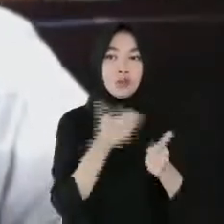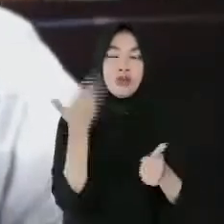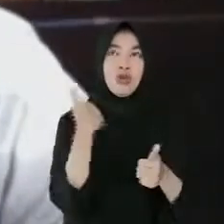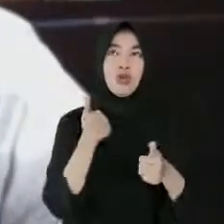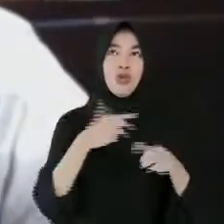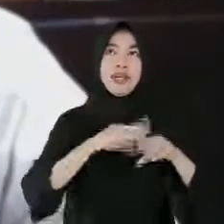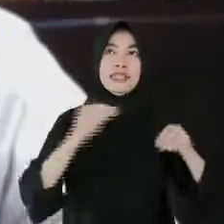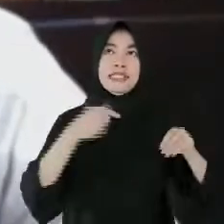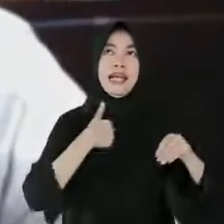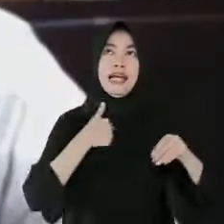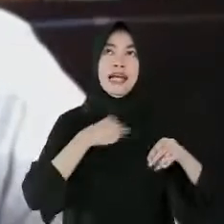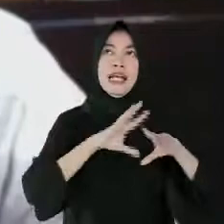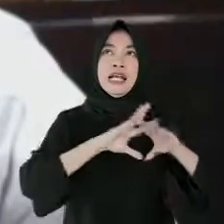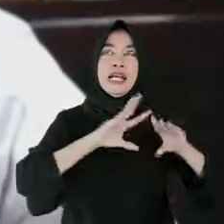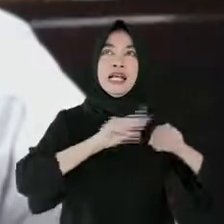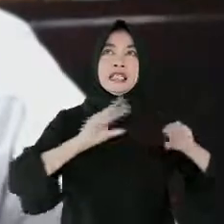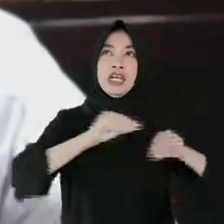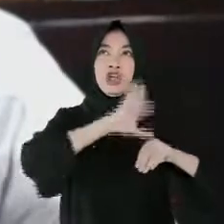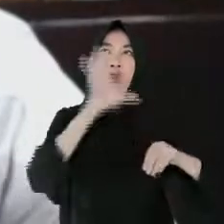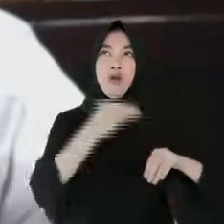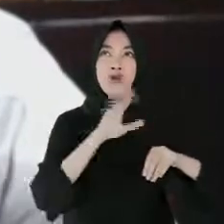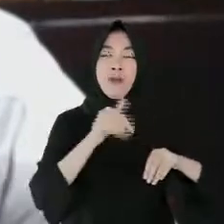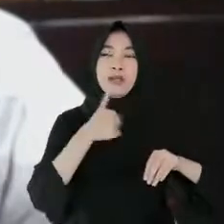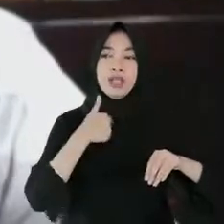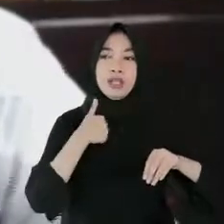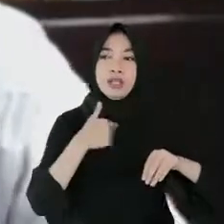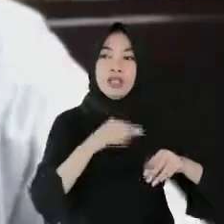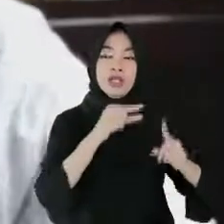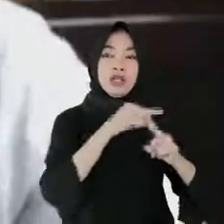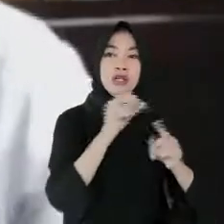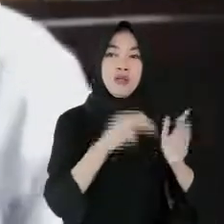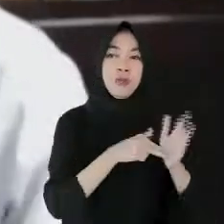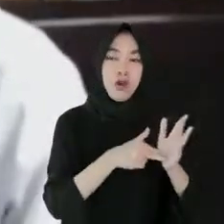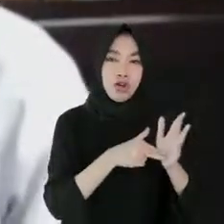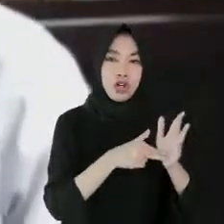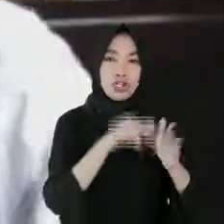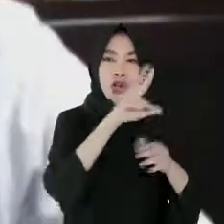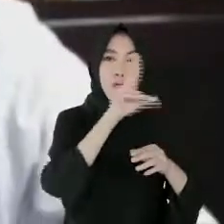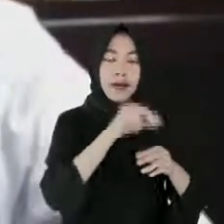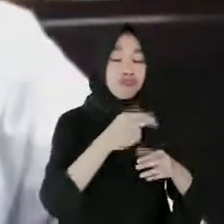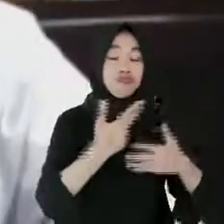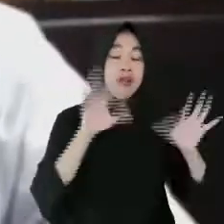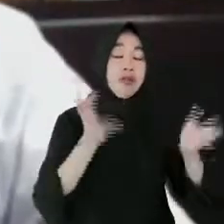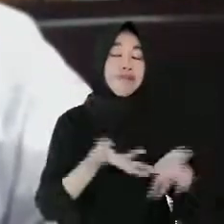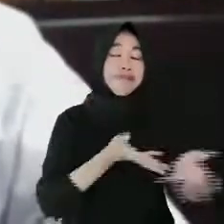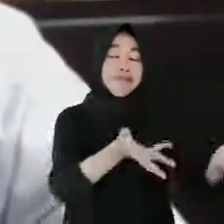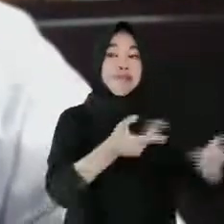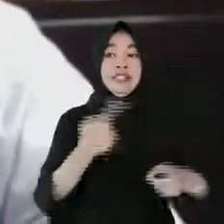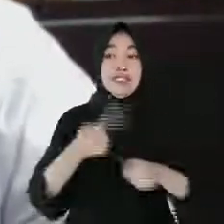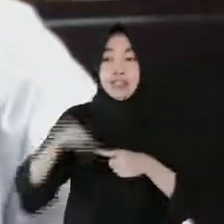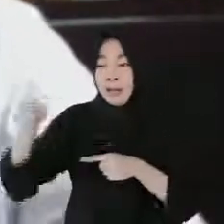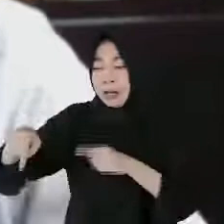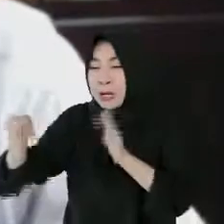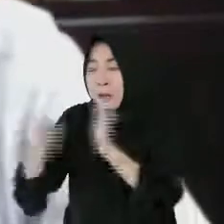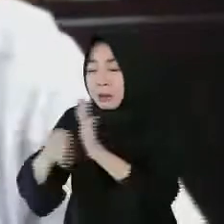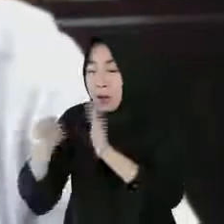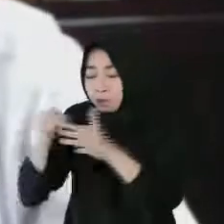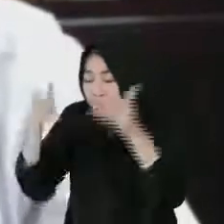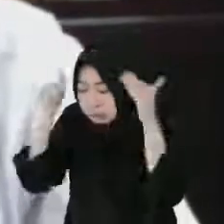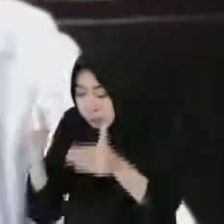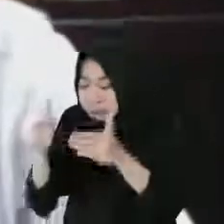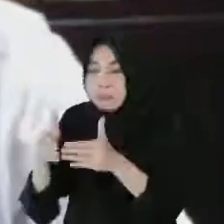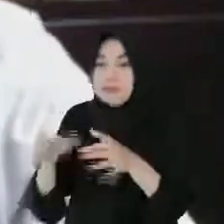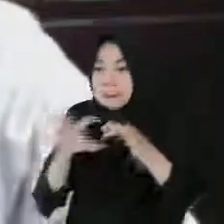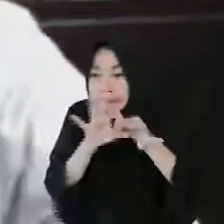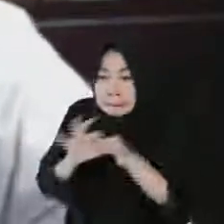Aditya ibaratnya waktu di Jawa Barat itu kami udah pasrah sepenuhnya Nah kalau di pun Papua ini kami harus bersama-sama